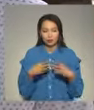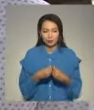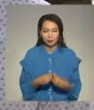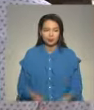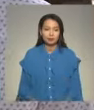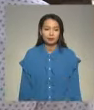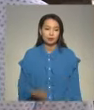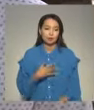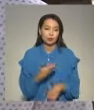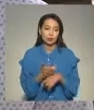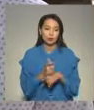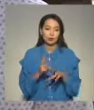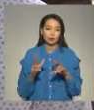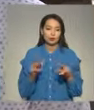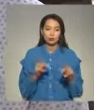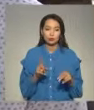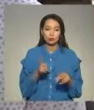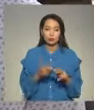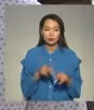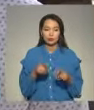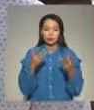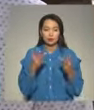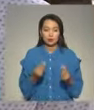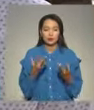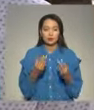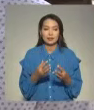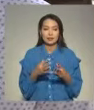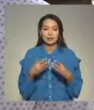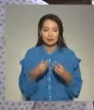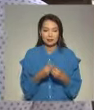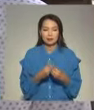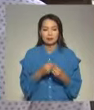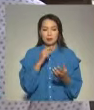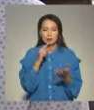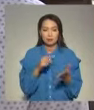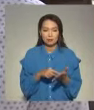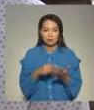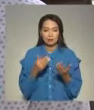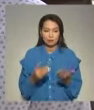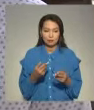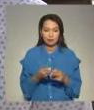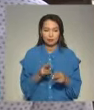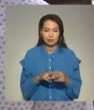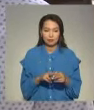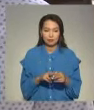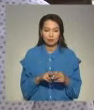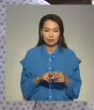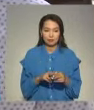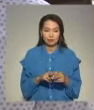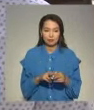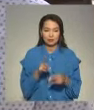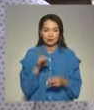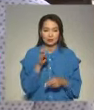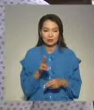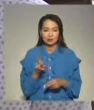Мы очень счастливы, что именно в этот день, в день семьи, так совпало. Это будет теперь как знак, что